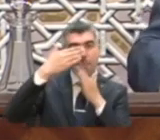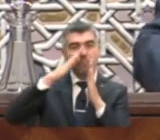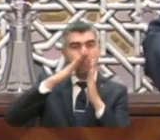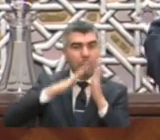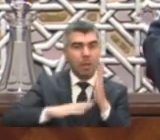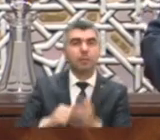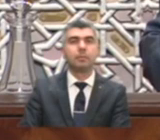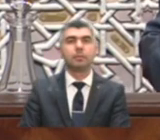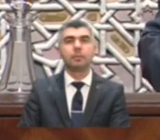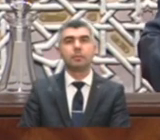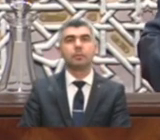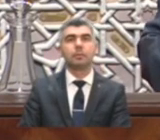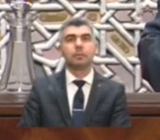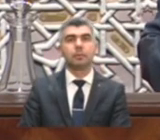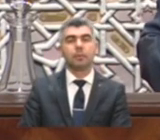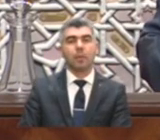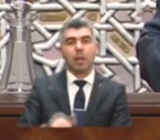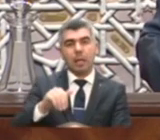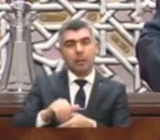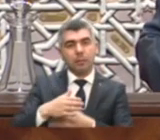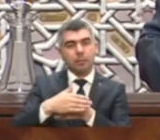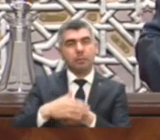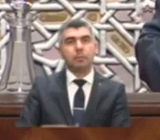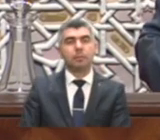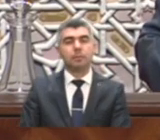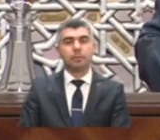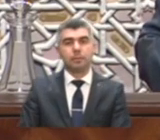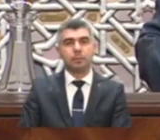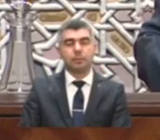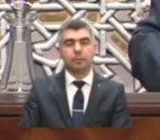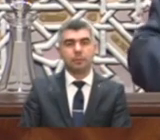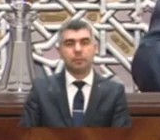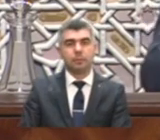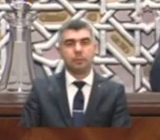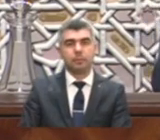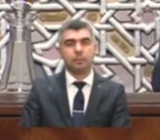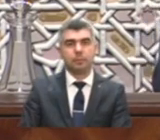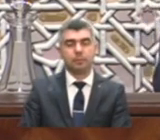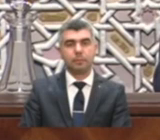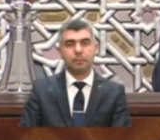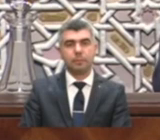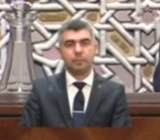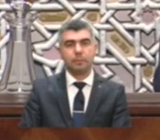النواب المحترمين عن فريق التجمع الوطني للأحرار. سيد نائب محترم تفضلوا.